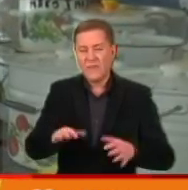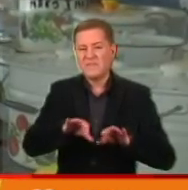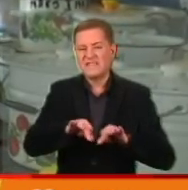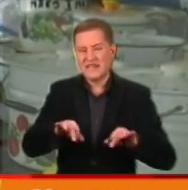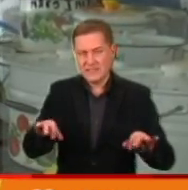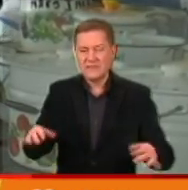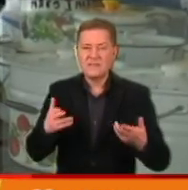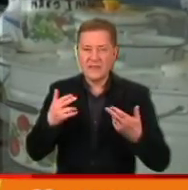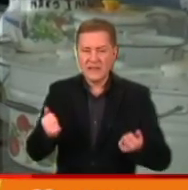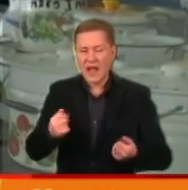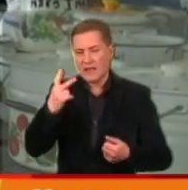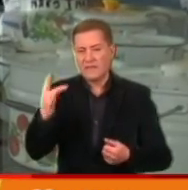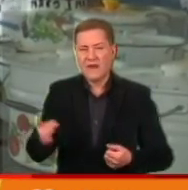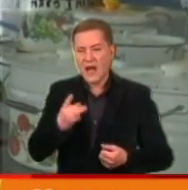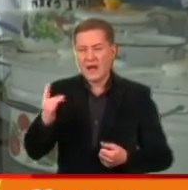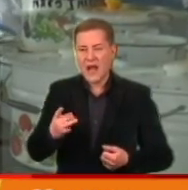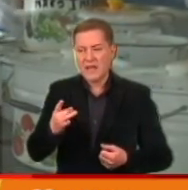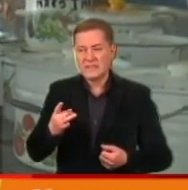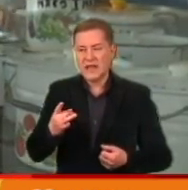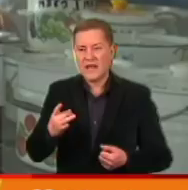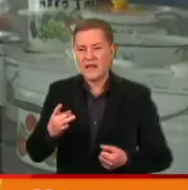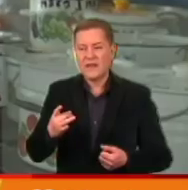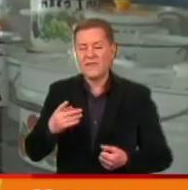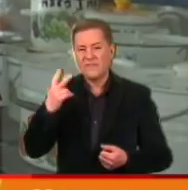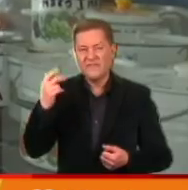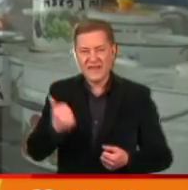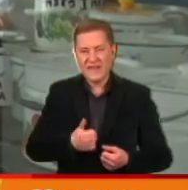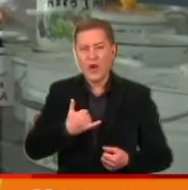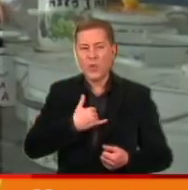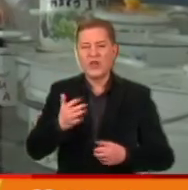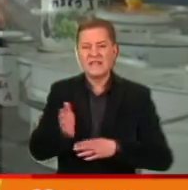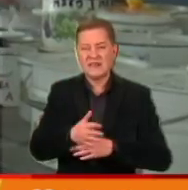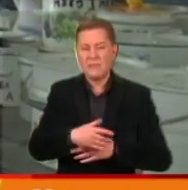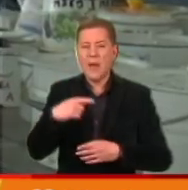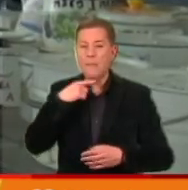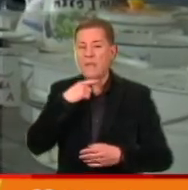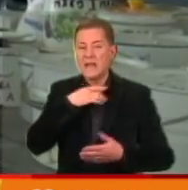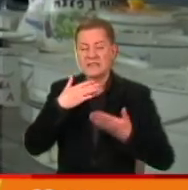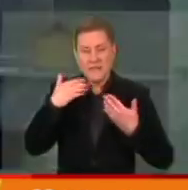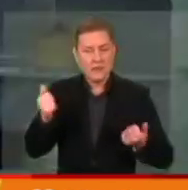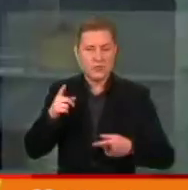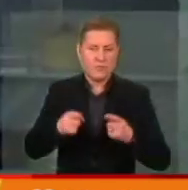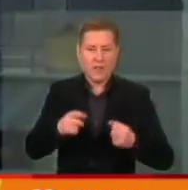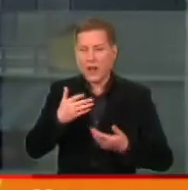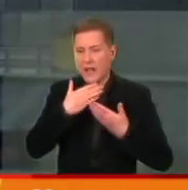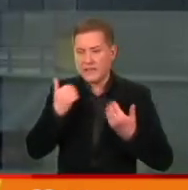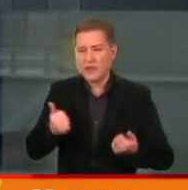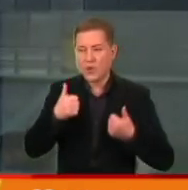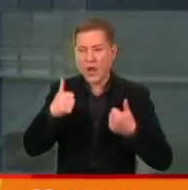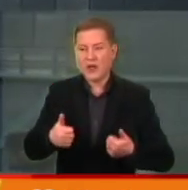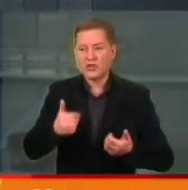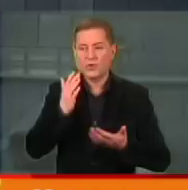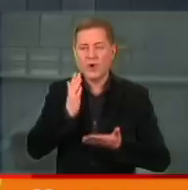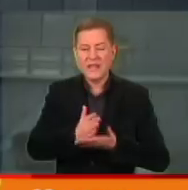сосиски, да. 2 рази в неделю у нас рыба. Мяса нету, молока нету. Хорошо, что есть вот рыба, и